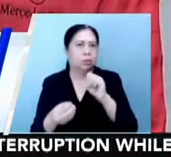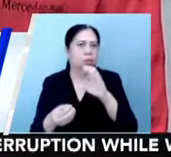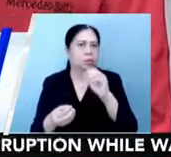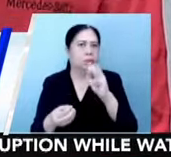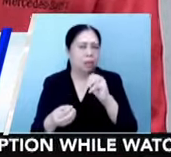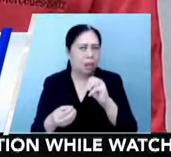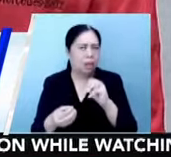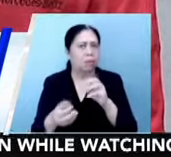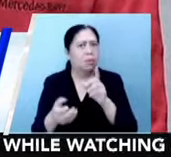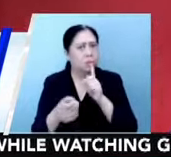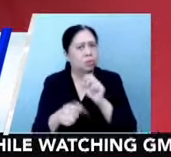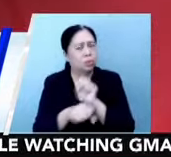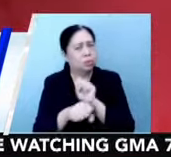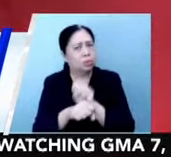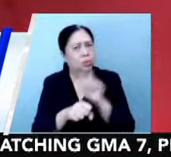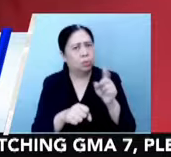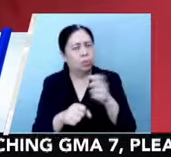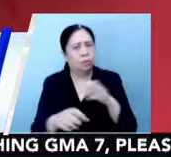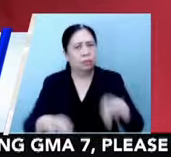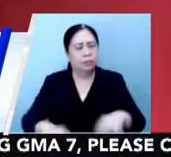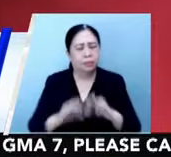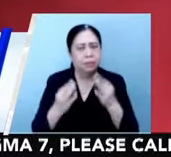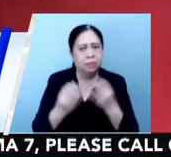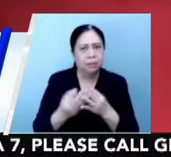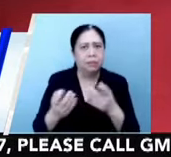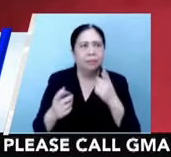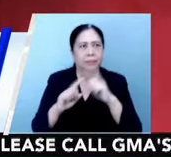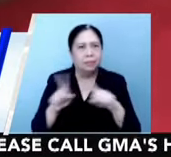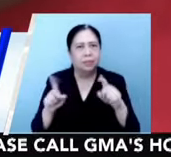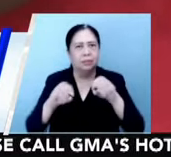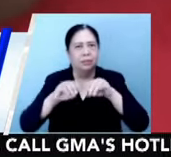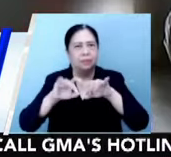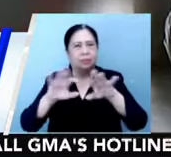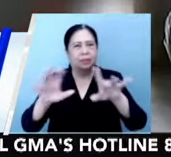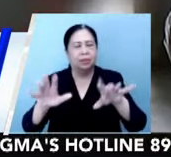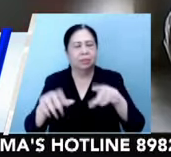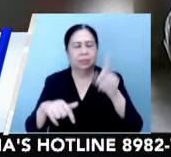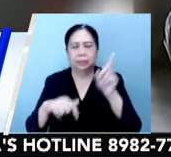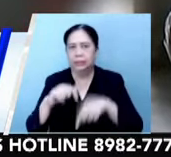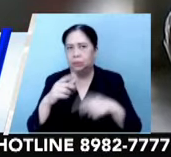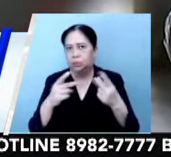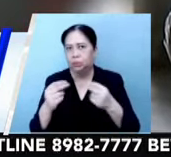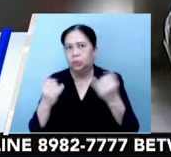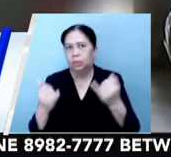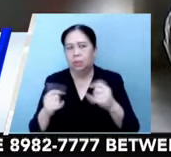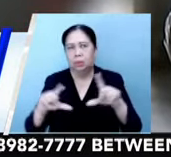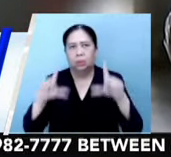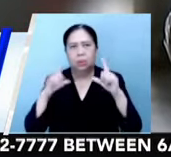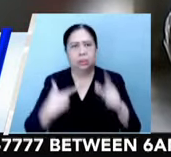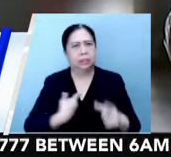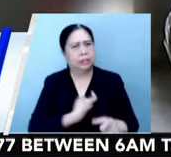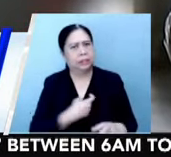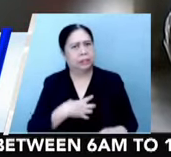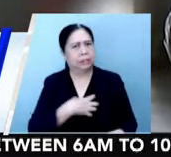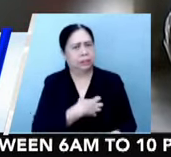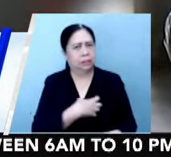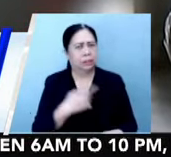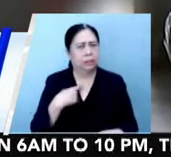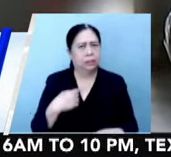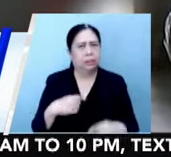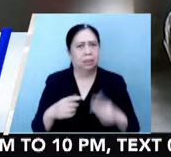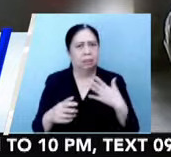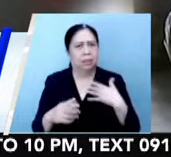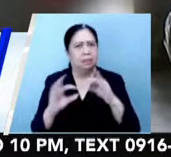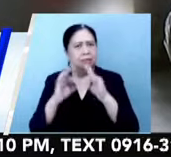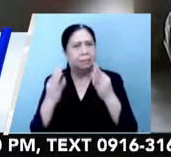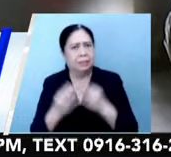ipinambubuhay niya sa kanyang pamilya pero dahil sa viral video, hindi niya ito ngayon magawa. Nasasaktan na ako dahil nasasaktan yung mga pamilya ko